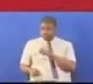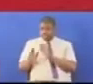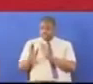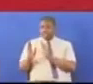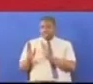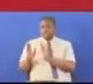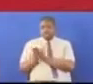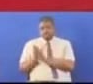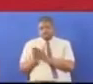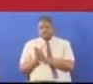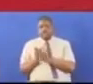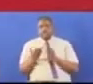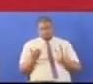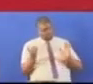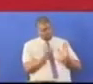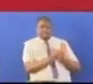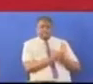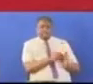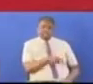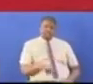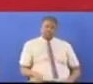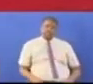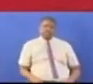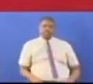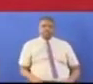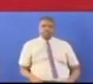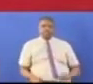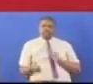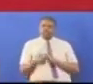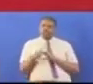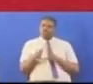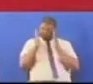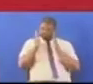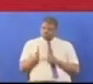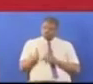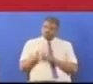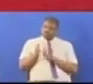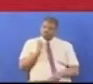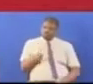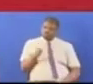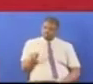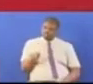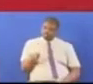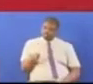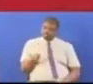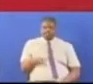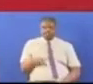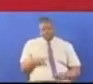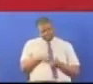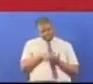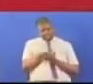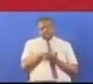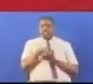katiba pamoja na sheria. Katika jambo hile, Mheshimiwa Naibu Spika, itanibidi